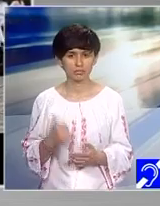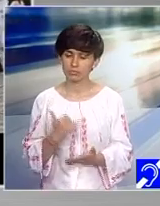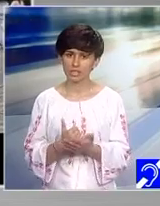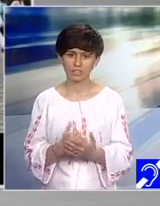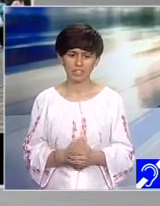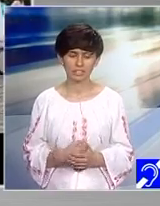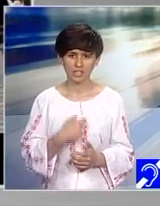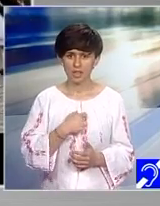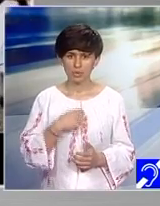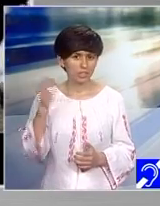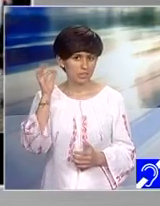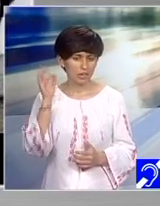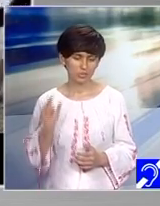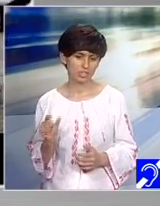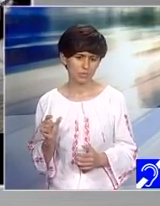auzim puțin.